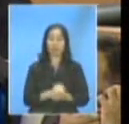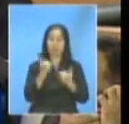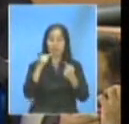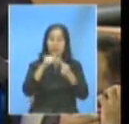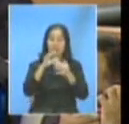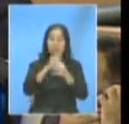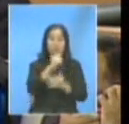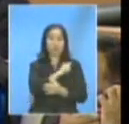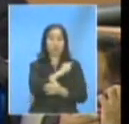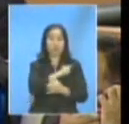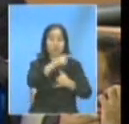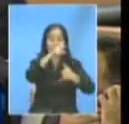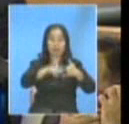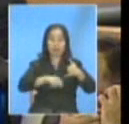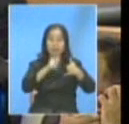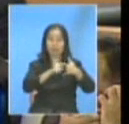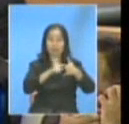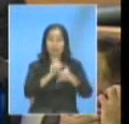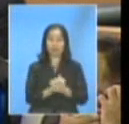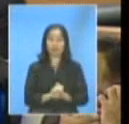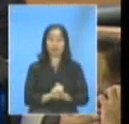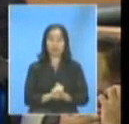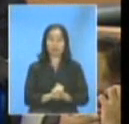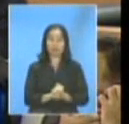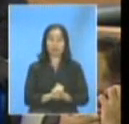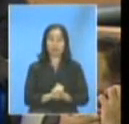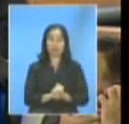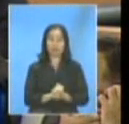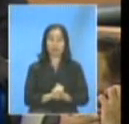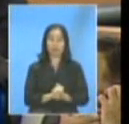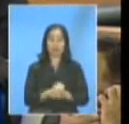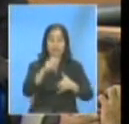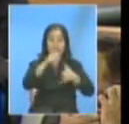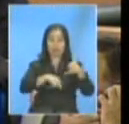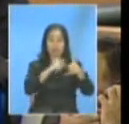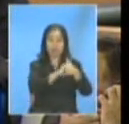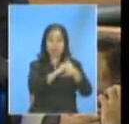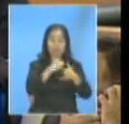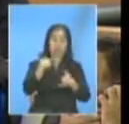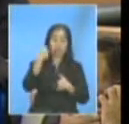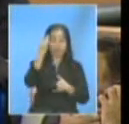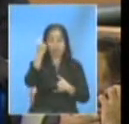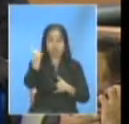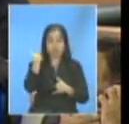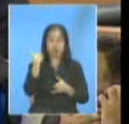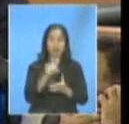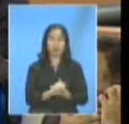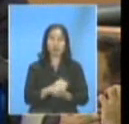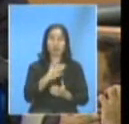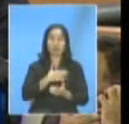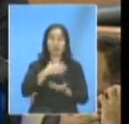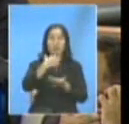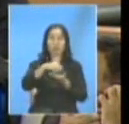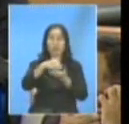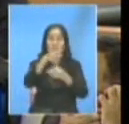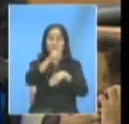ความรับผิดชอบเนี่ยนะครับคนที่มีความรับผิดชอบเนี่ยเกิดความเกรงกลัวท่านประธานนะผมขออนุญาตท่านประธ